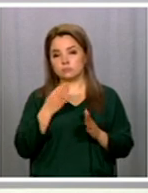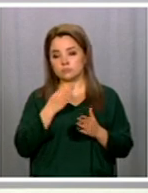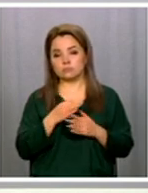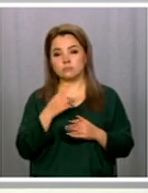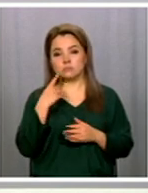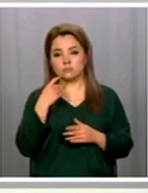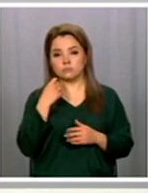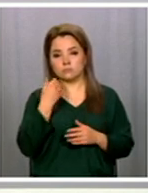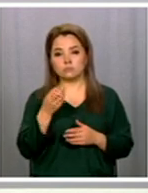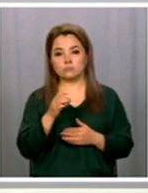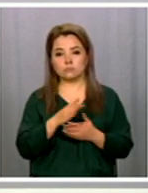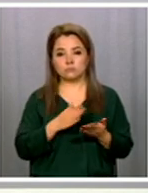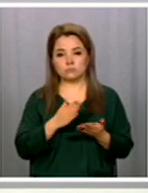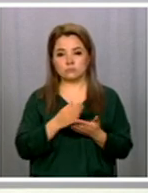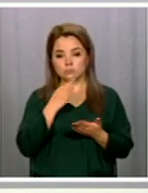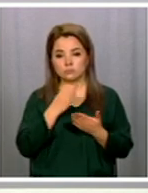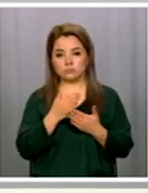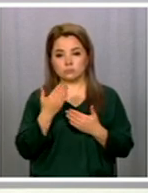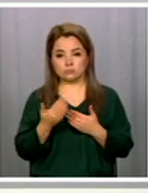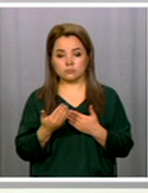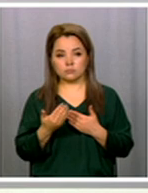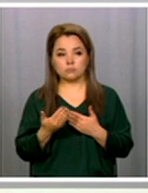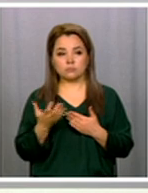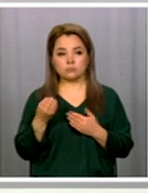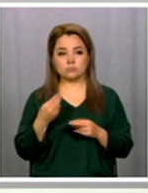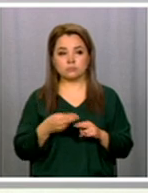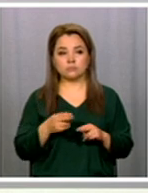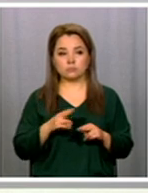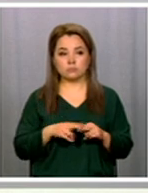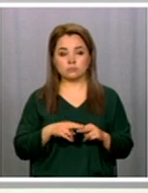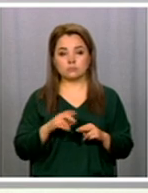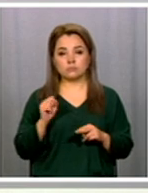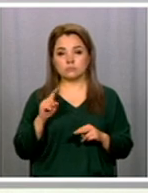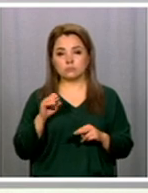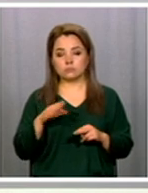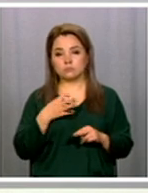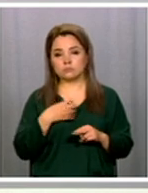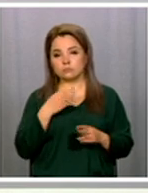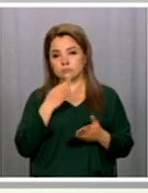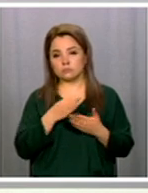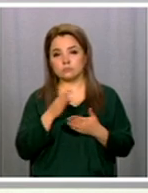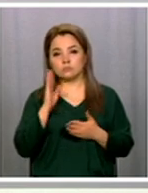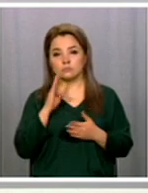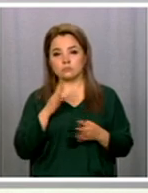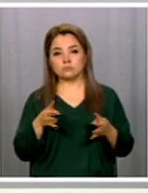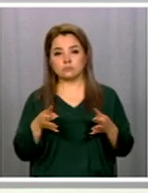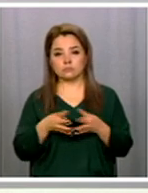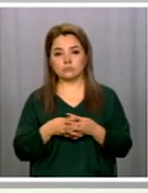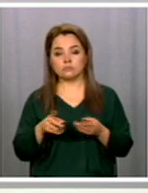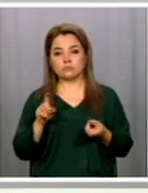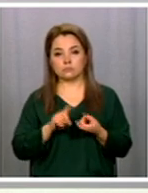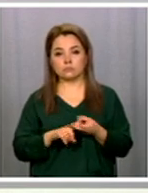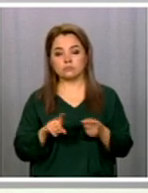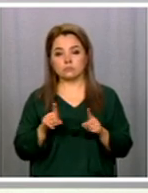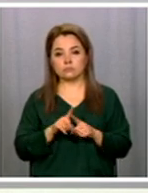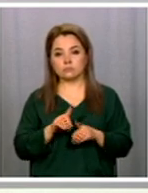қантпен жалғасқан және азотты негіздер сутектік байланыстар